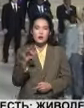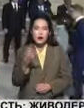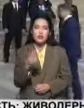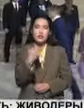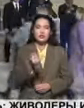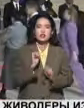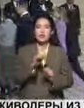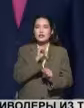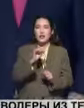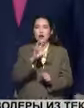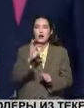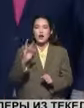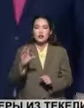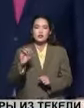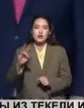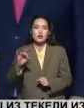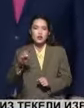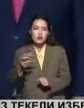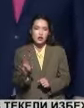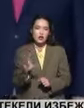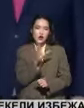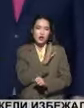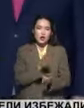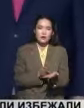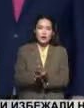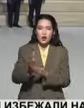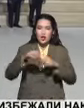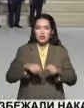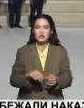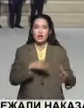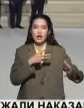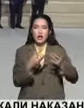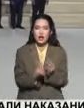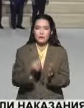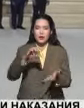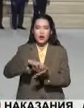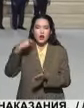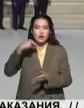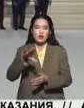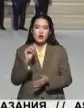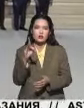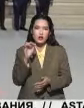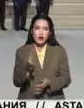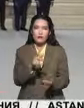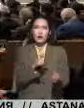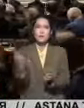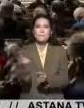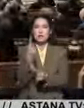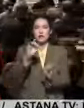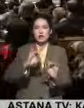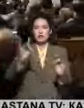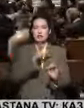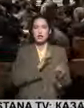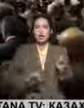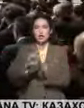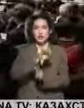секретарь ООН Антонио Гутерриш. Позже на пленарном заседании на правах ближайшего партнера и соседа Касым-Жомарт Токаев тоже выступил первым. Изменение